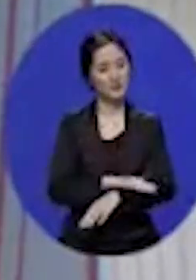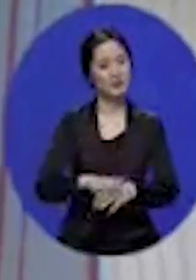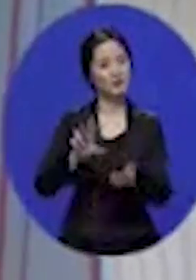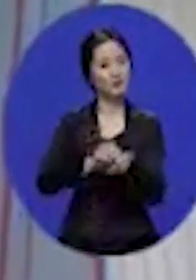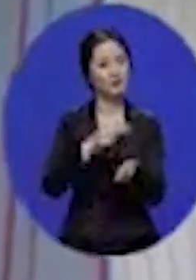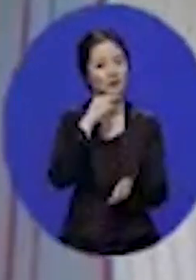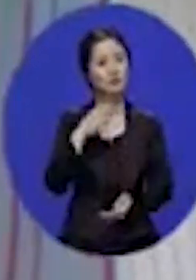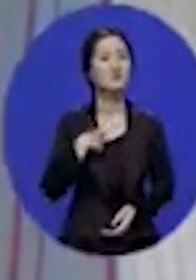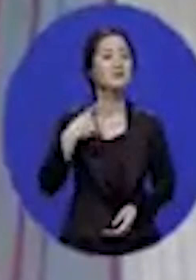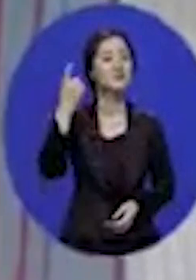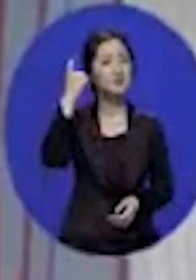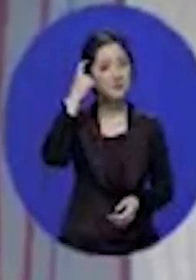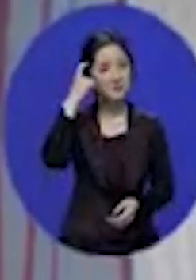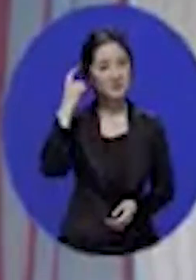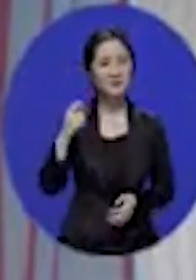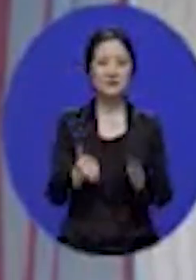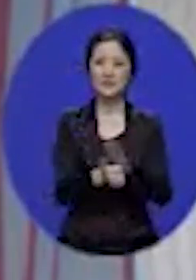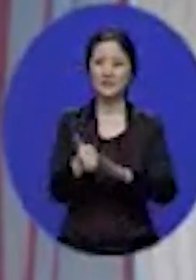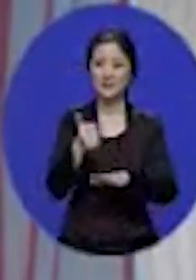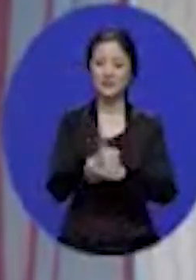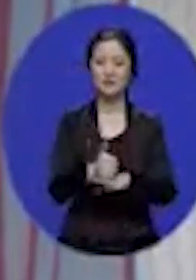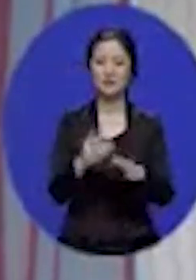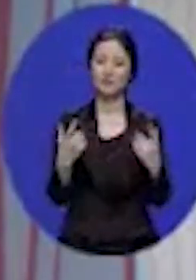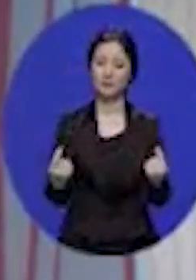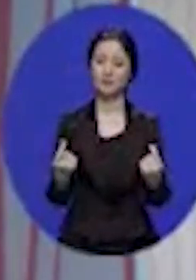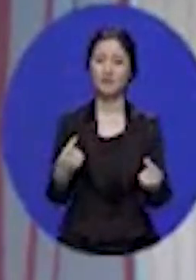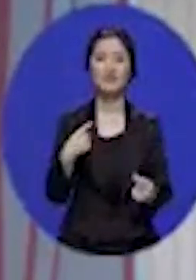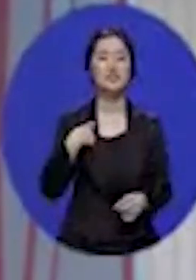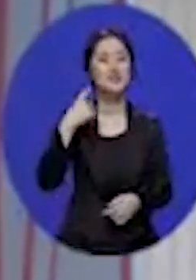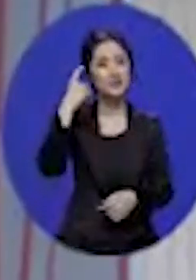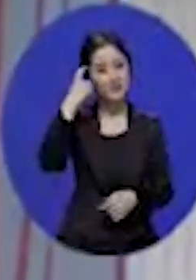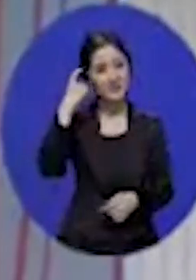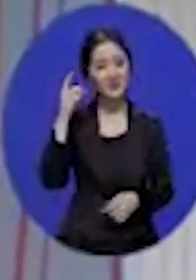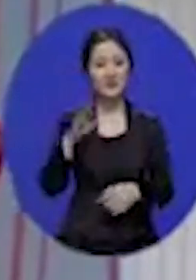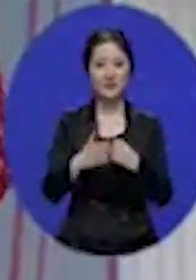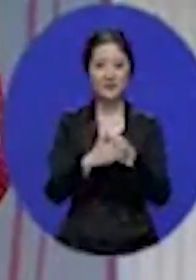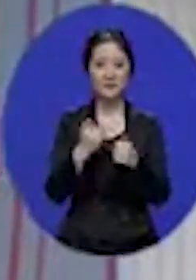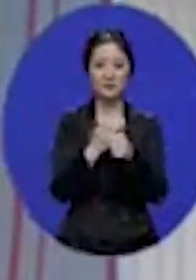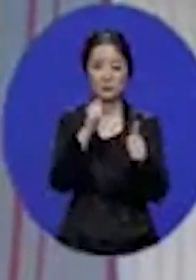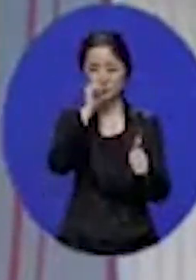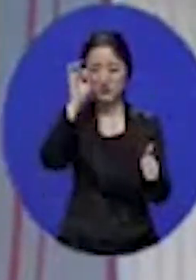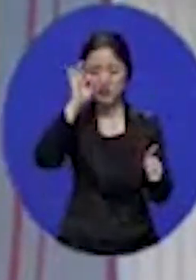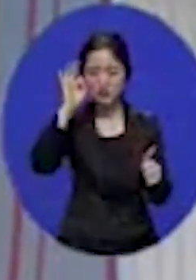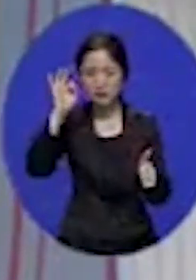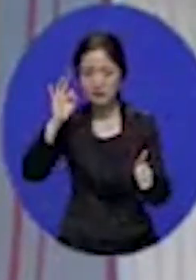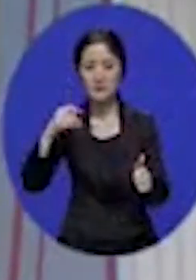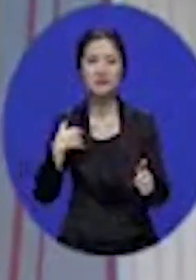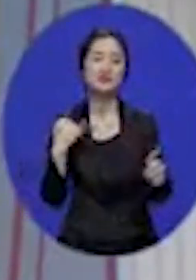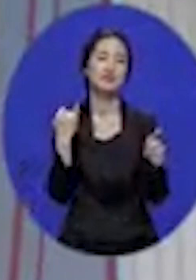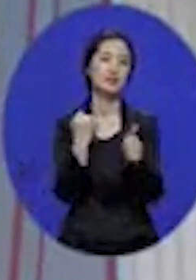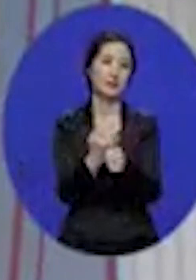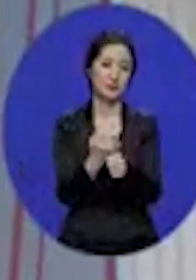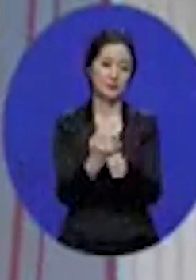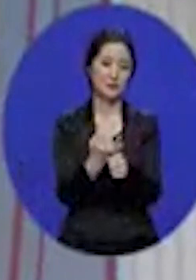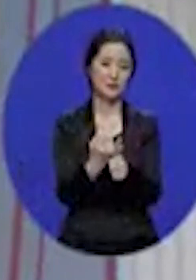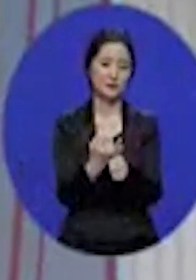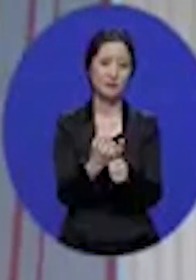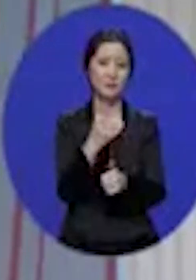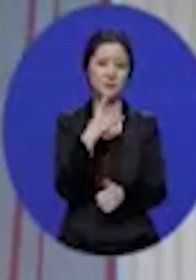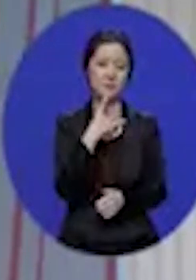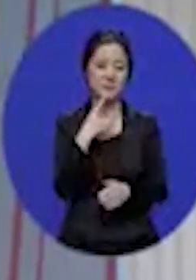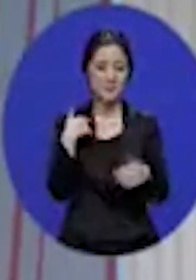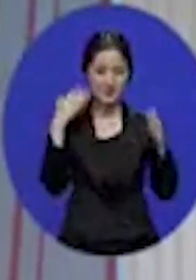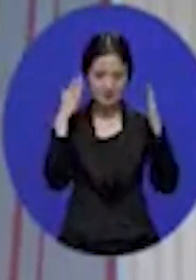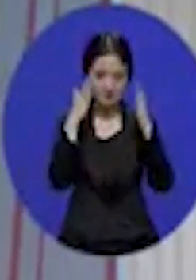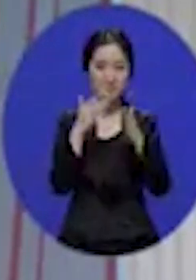이제는 인생 진짜 성공한 거야. 결혼. 좋은 사람과 결혼해야지. 이렇게 생각했거든요. 그 저는 결혼만 하면 진짜